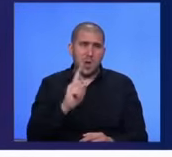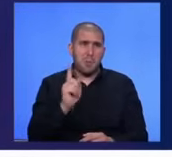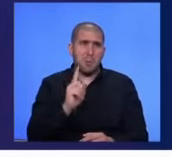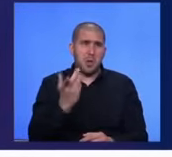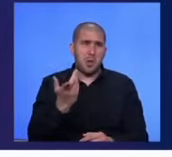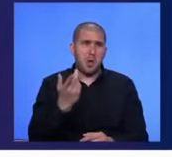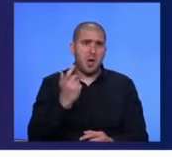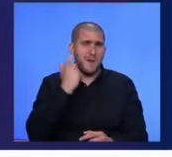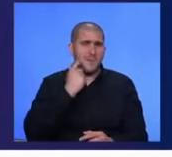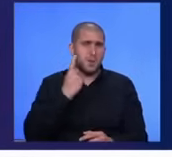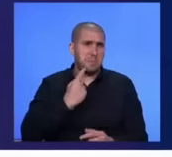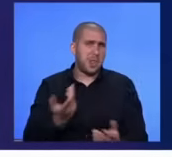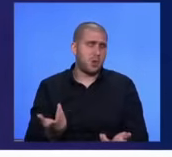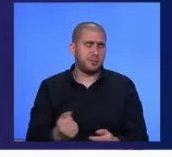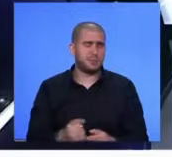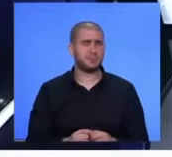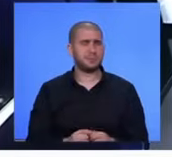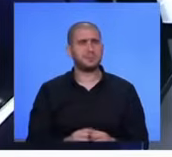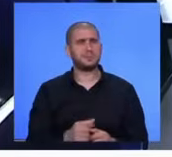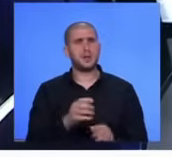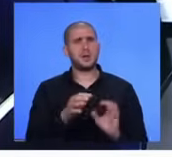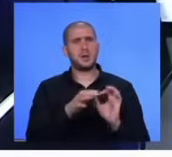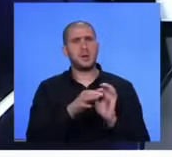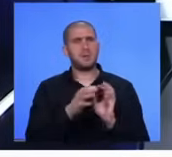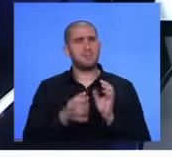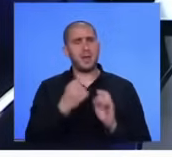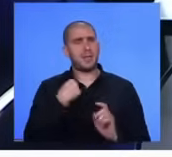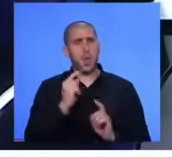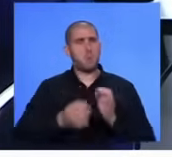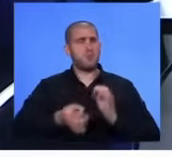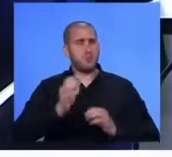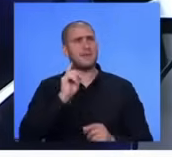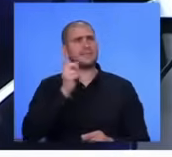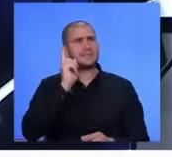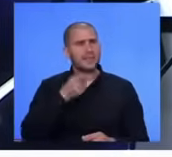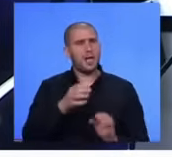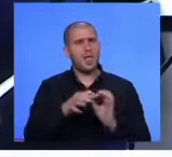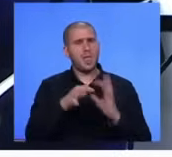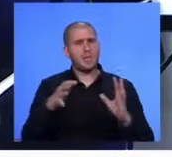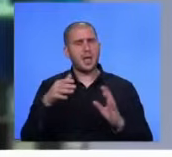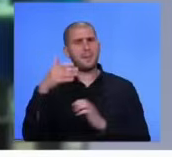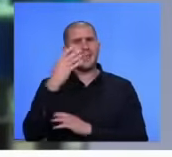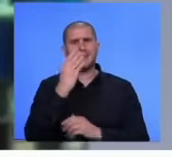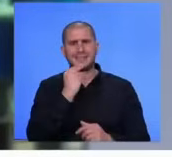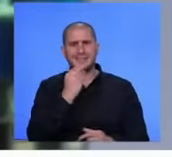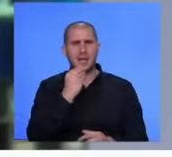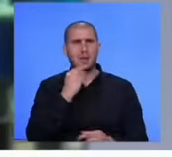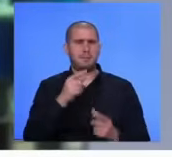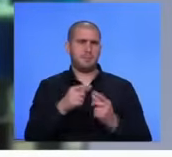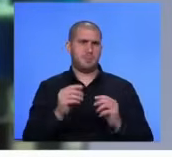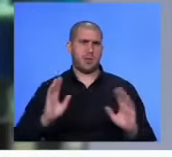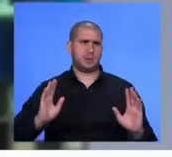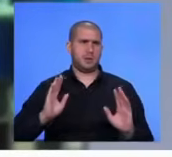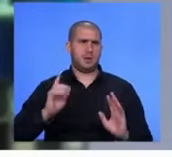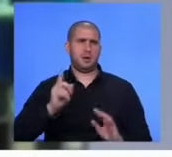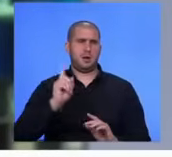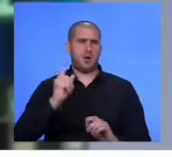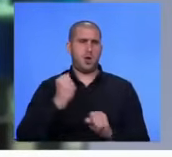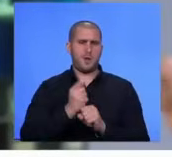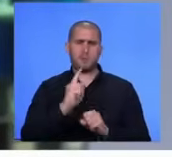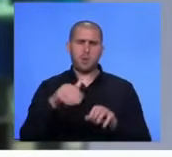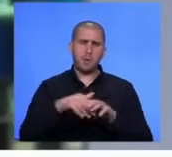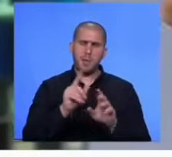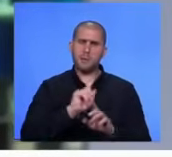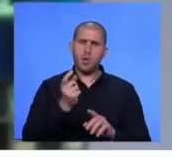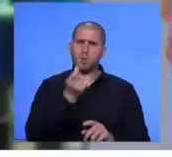עבירות פליליות. קצר. במילה אחת, אני לא משפטן, אבל צריכים לנתק את מדינת ישראל מרצועת עזה. לא עובדים, לא פועלים,